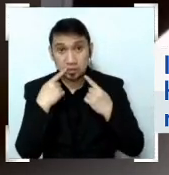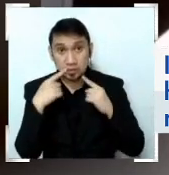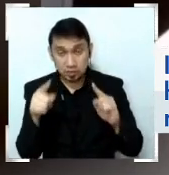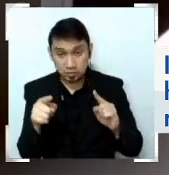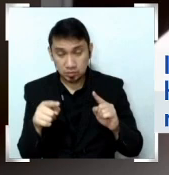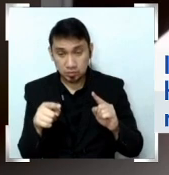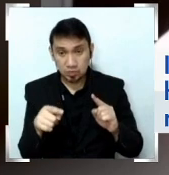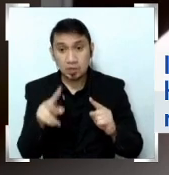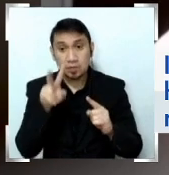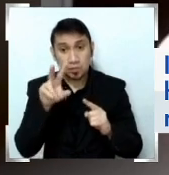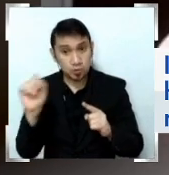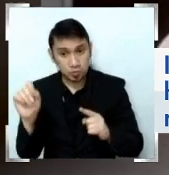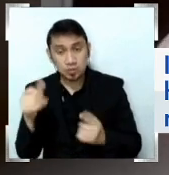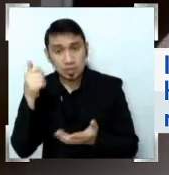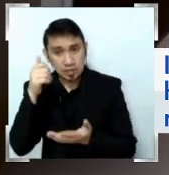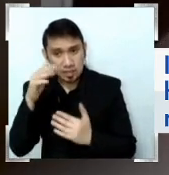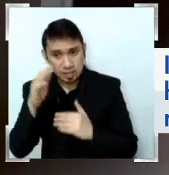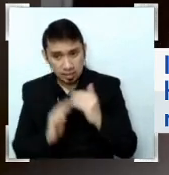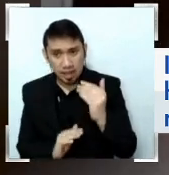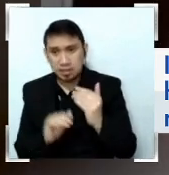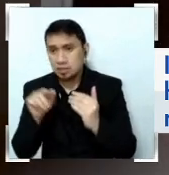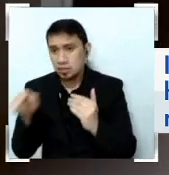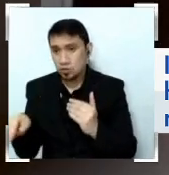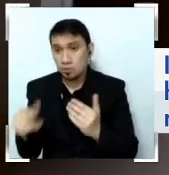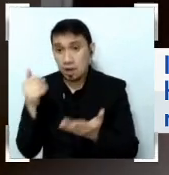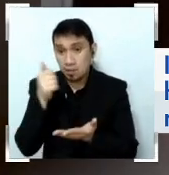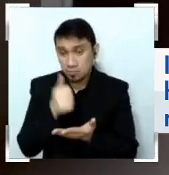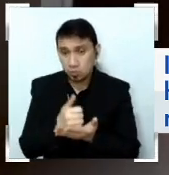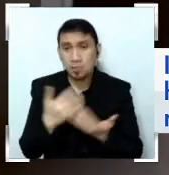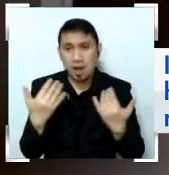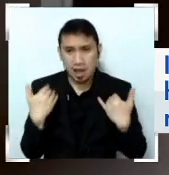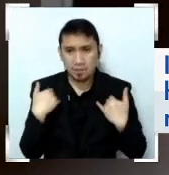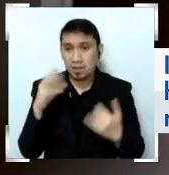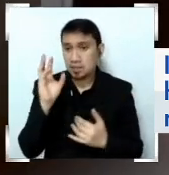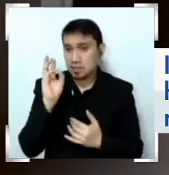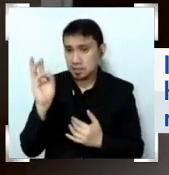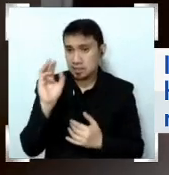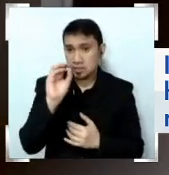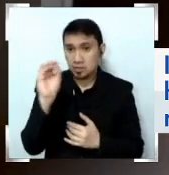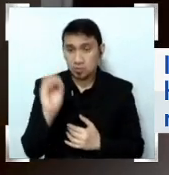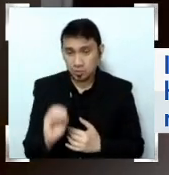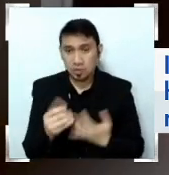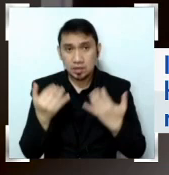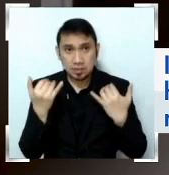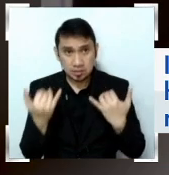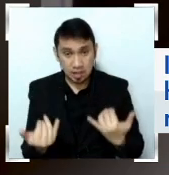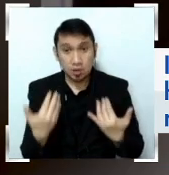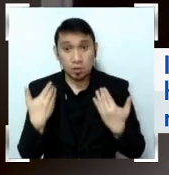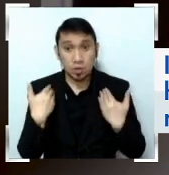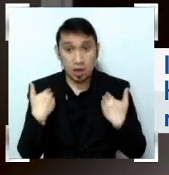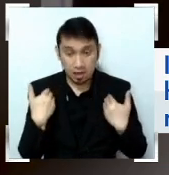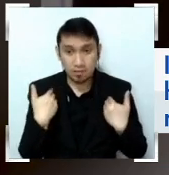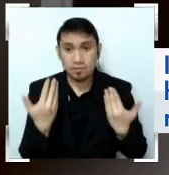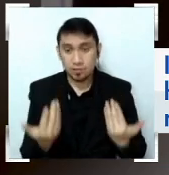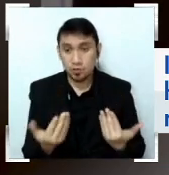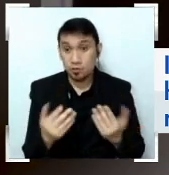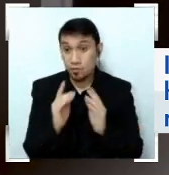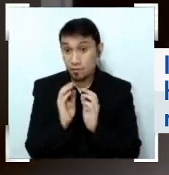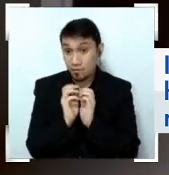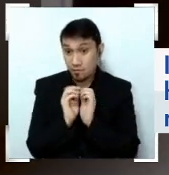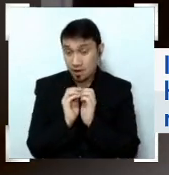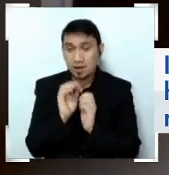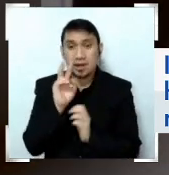tayo, almost 60% na po. Nung nagkaroon tayo ng detection ng COVID-19 variant, no, itong Delta